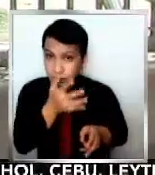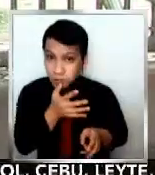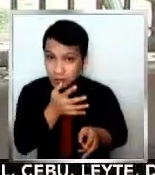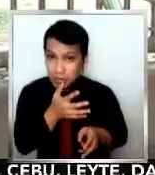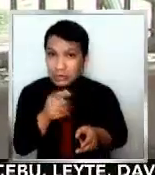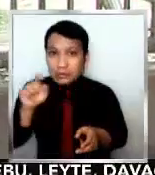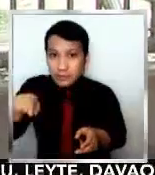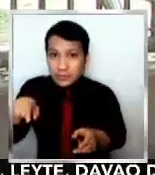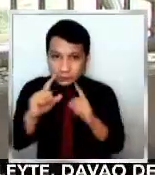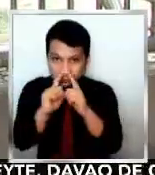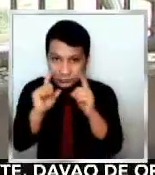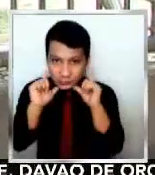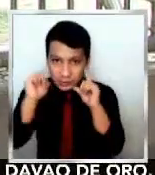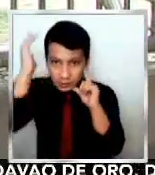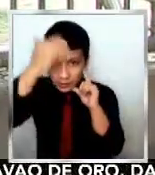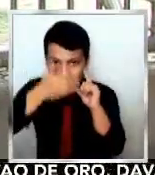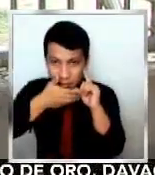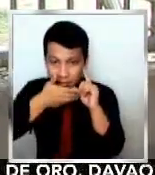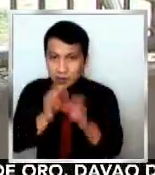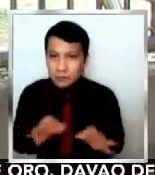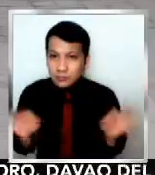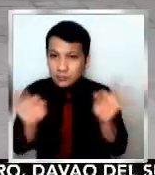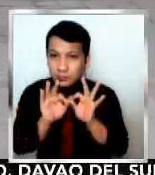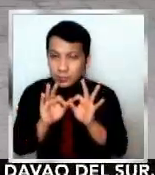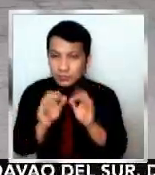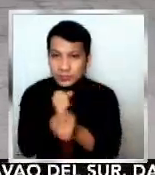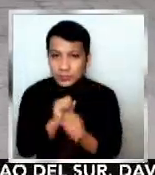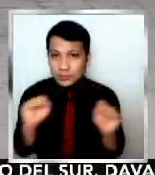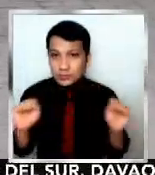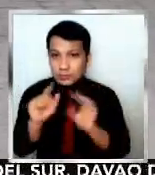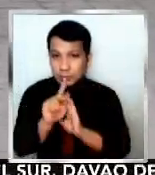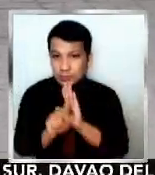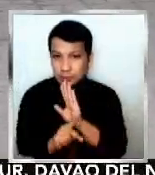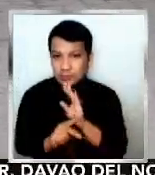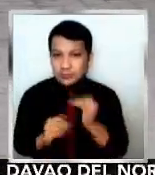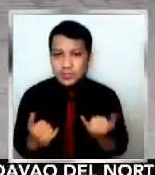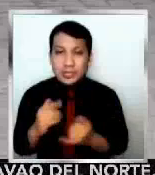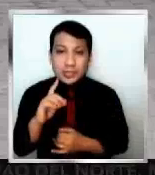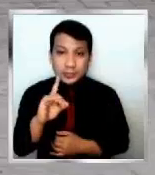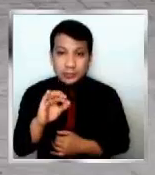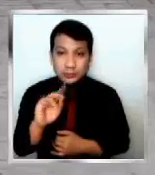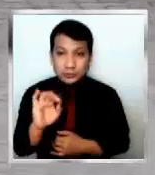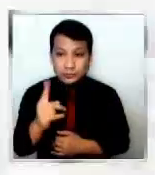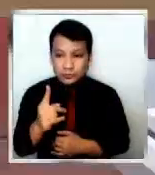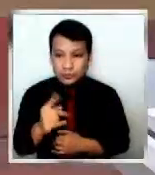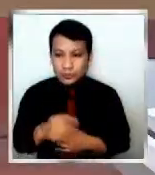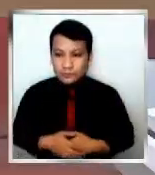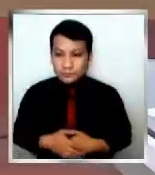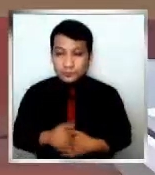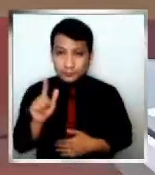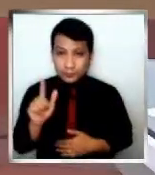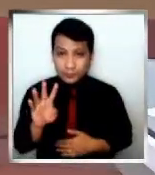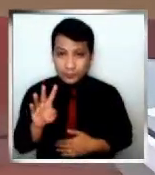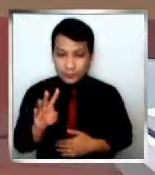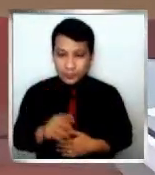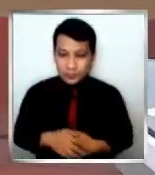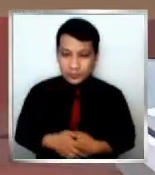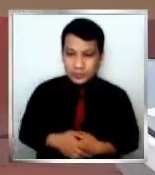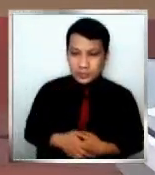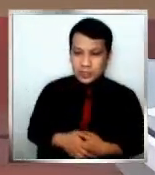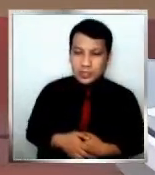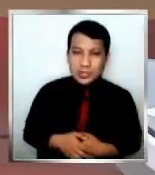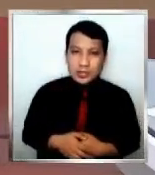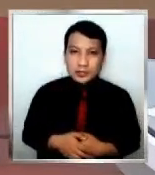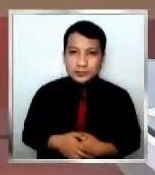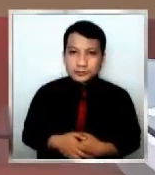mask. At kailangan pa rin ipatupad ang safety protocols. Dana Tingkungko, Nakatutok, 24 Horas. Naniniwala ang